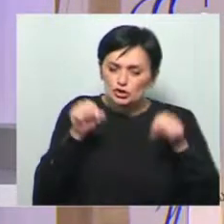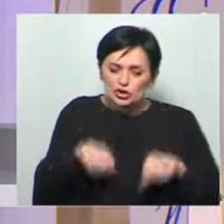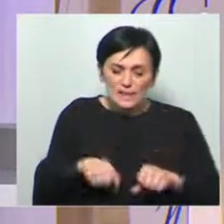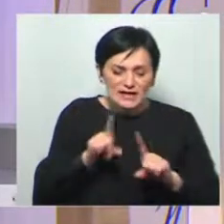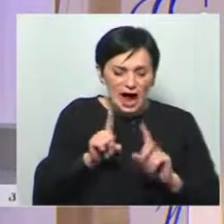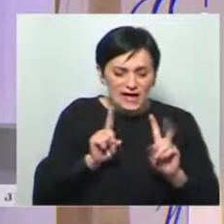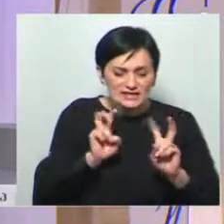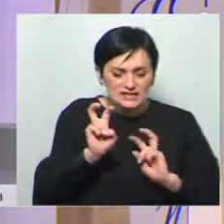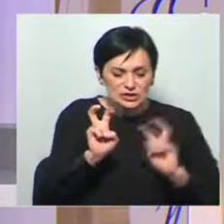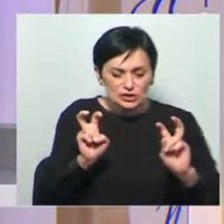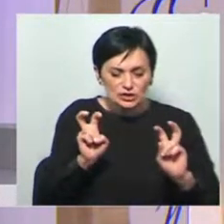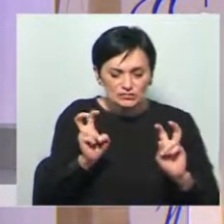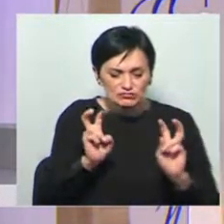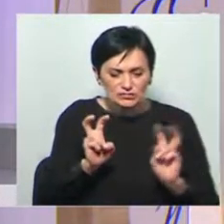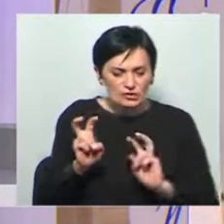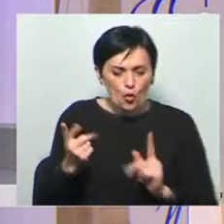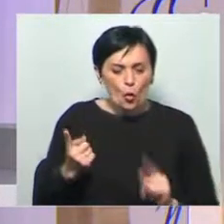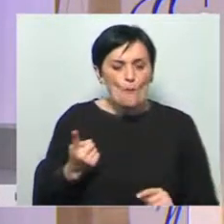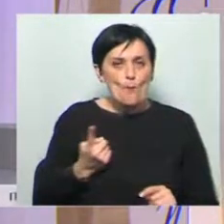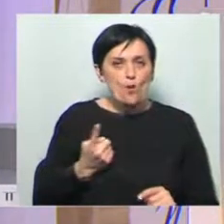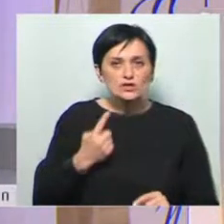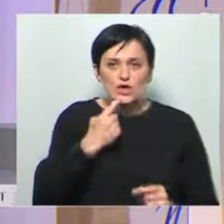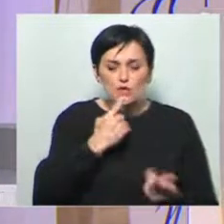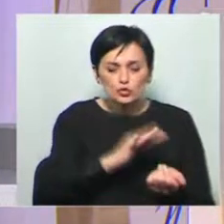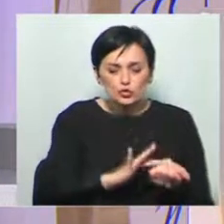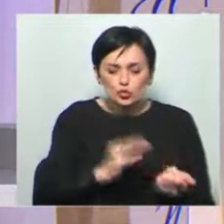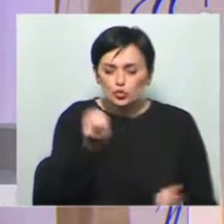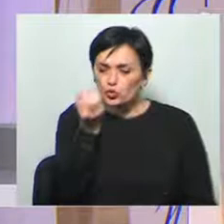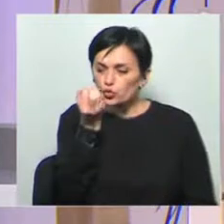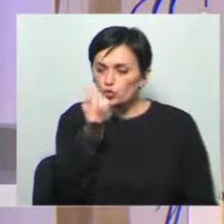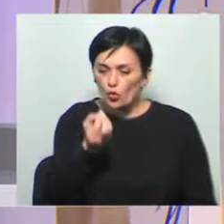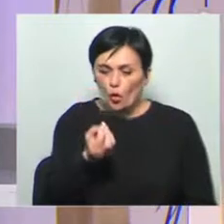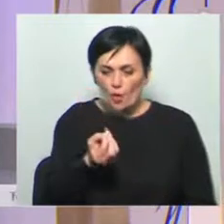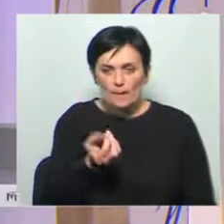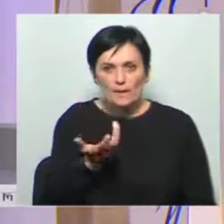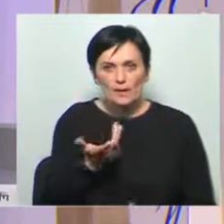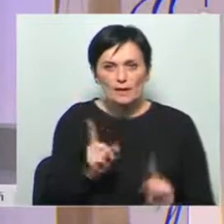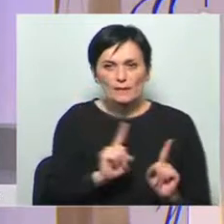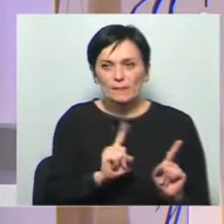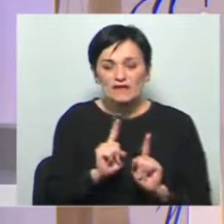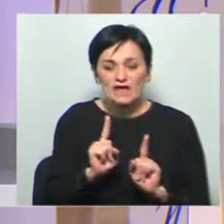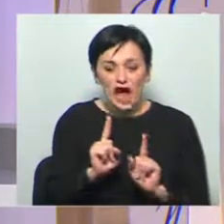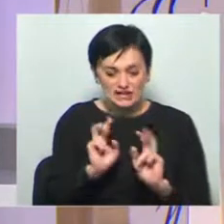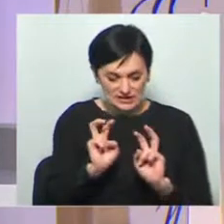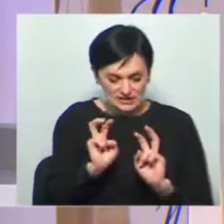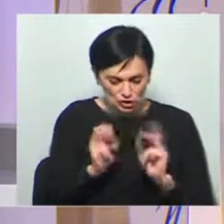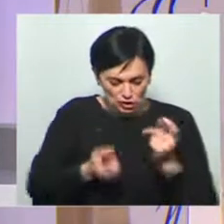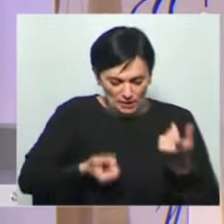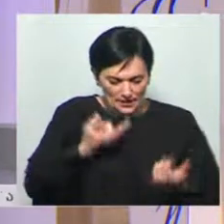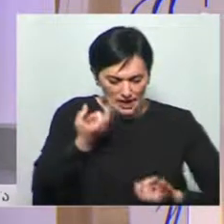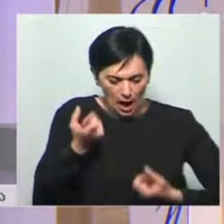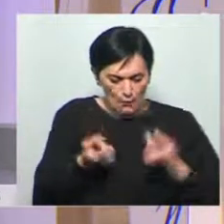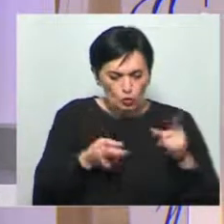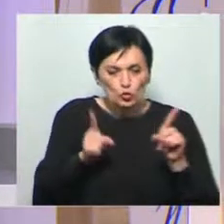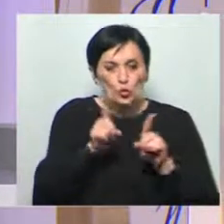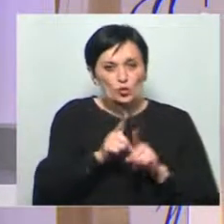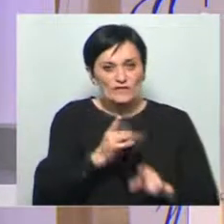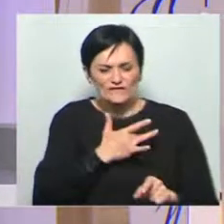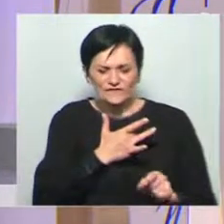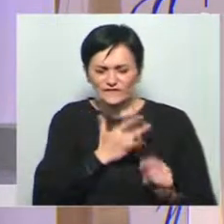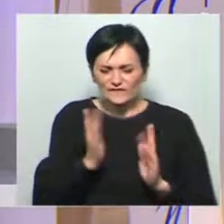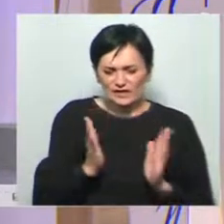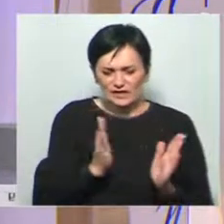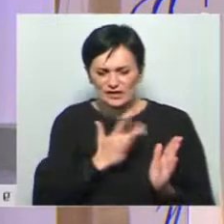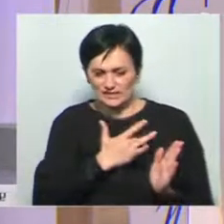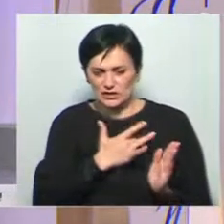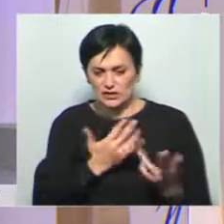ნიშნებით, მოსალოდნელ თრომბოსთან დაკავშირებით, გამიჩნდეს რაღაცა ნიშნები ისეთი, რომლითაც ვივარაუდებ,